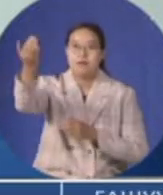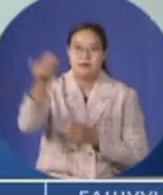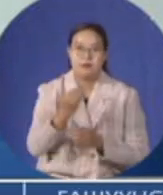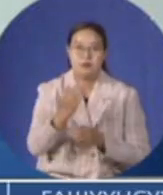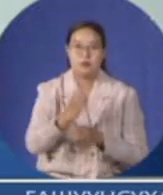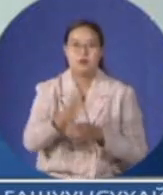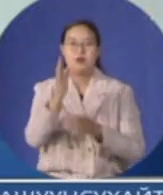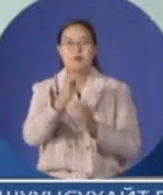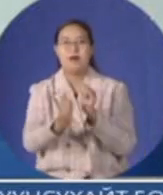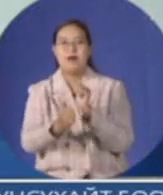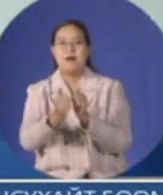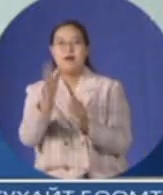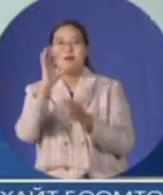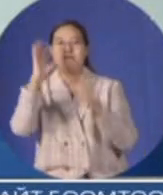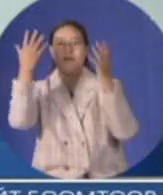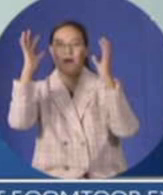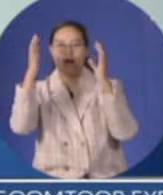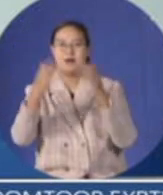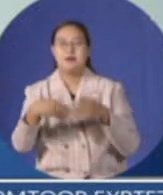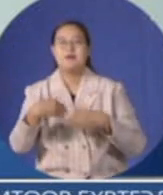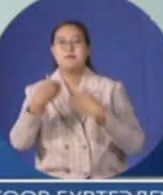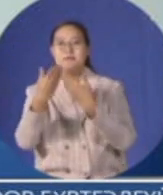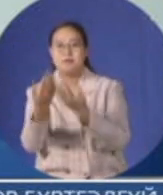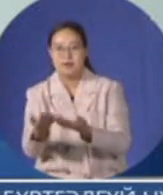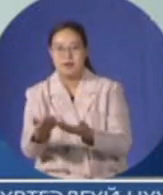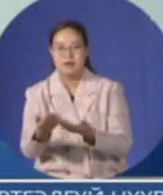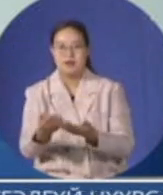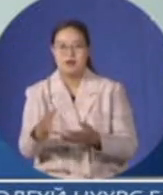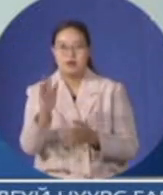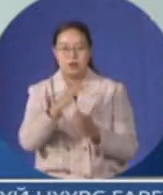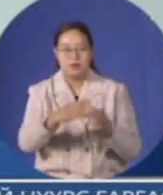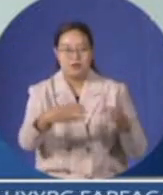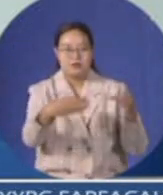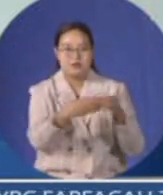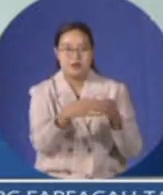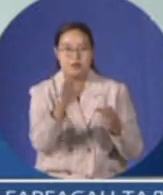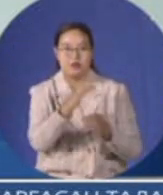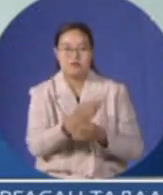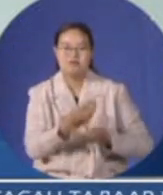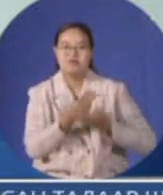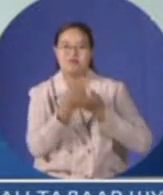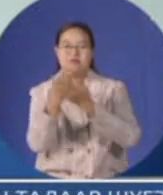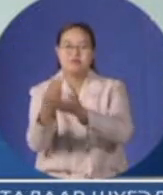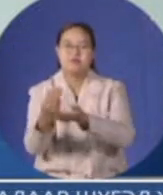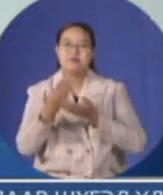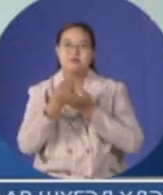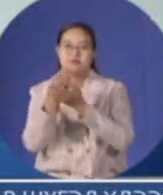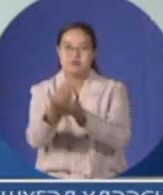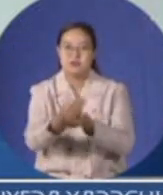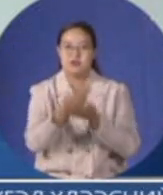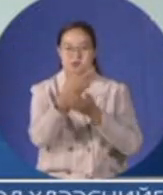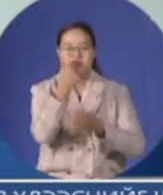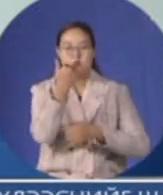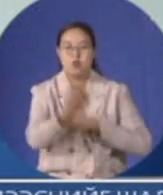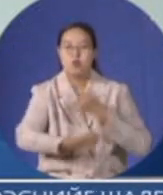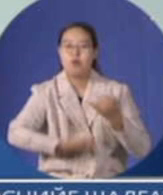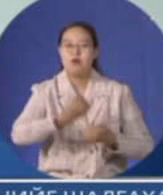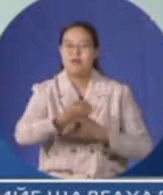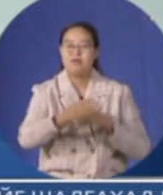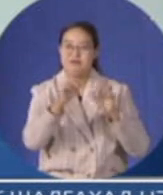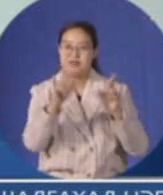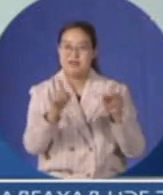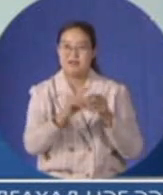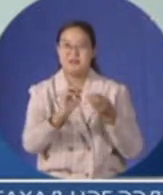аваад сайхан баяр хүргээд салбарынхаа бас ингээ шагналуудыг гардуулж өгдөг ийм бас нэг уламжлал тогтоод байгаа. Тэгэхээр энэ